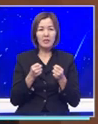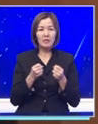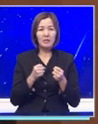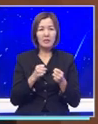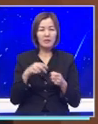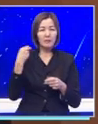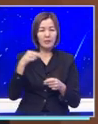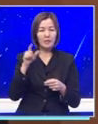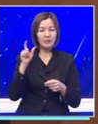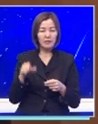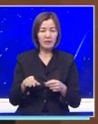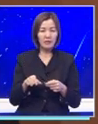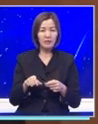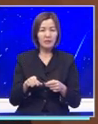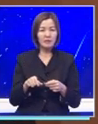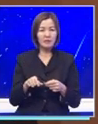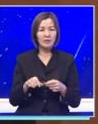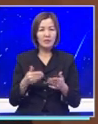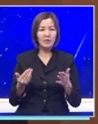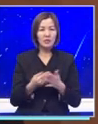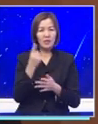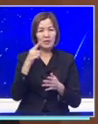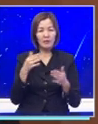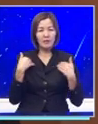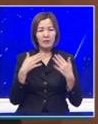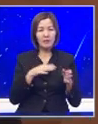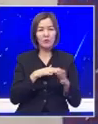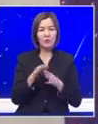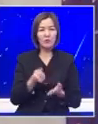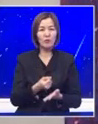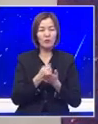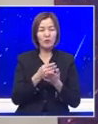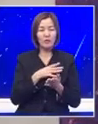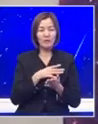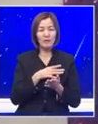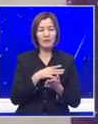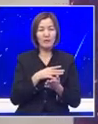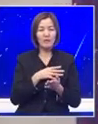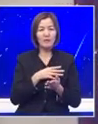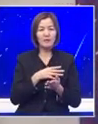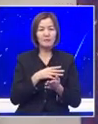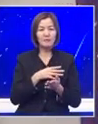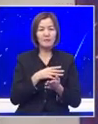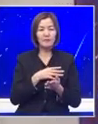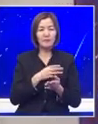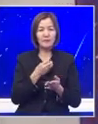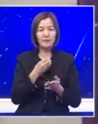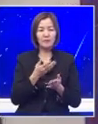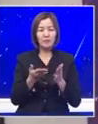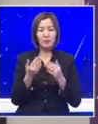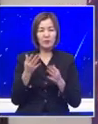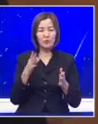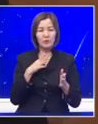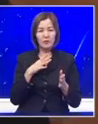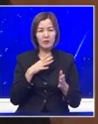Қасым-Жомарт Кемелұлы Тоқаевтың жаңа бастамаларын толығымен қолдаймыз. Смайловтың кезінде де бір жақсы кездері